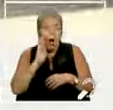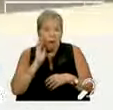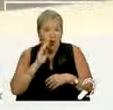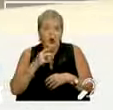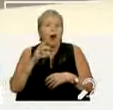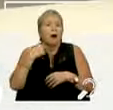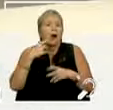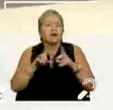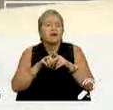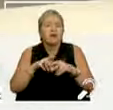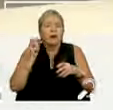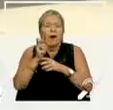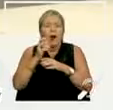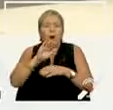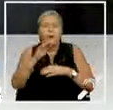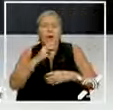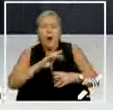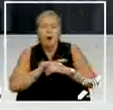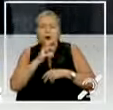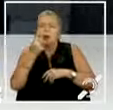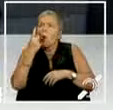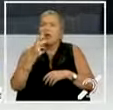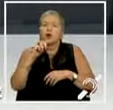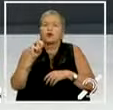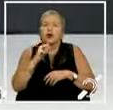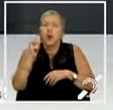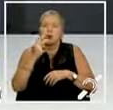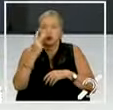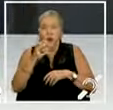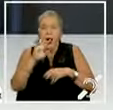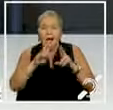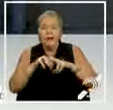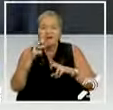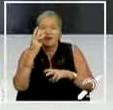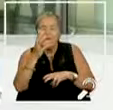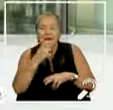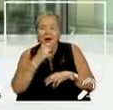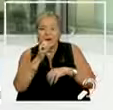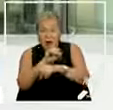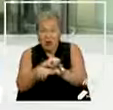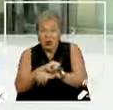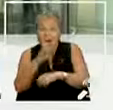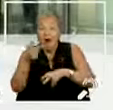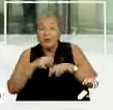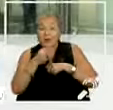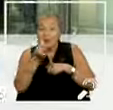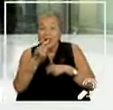decesul copilului în 1992, care a stat 3 ani în închisoare, a primit despăgubiri de aproape $1 million.